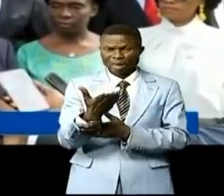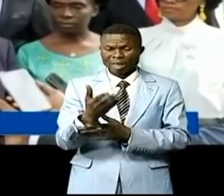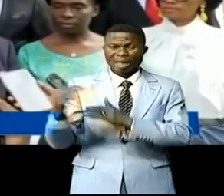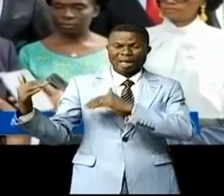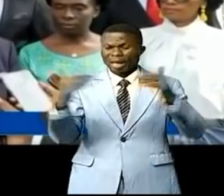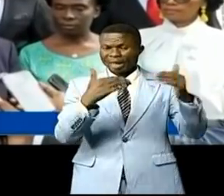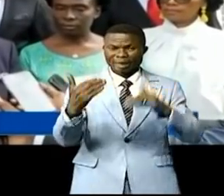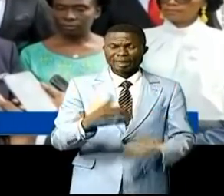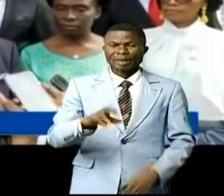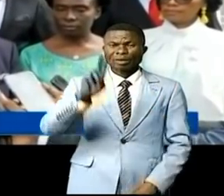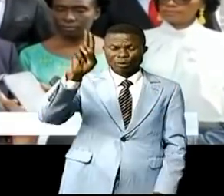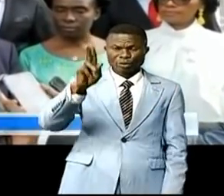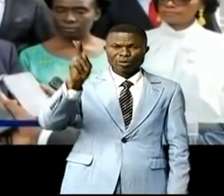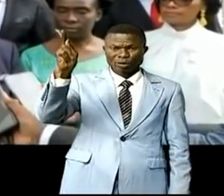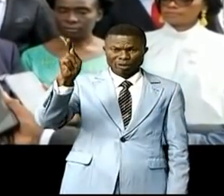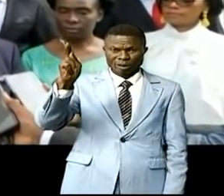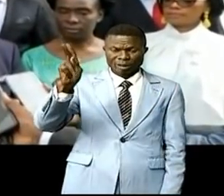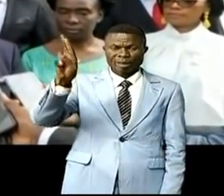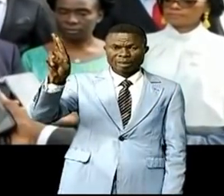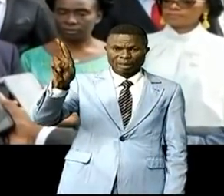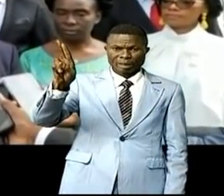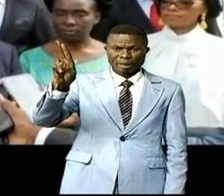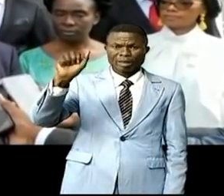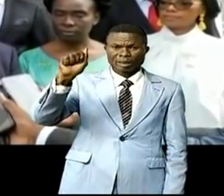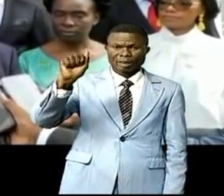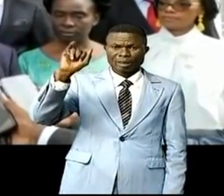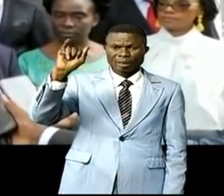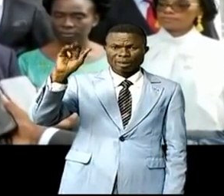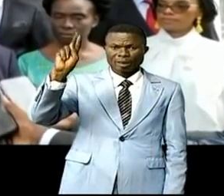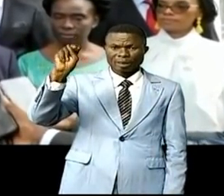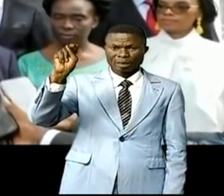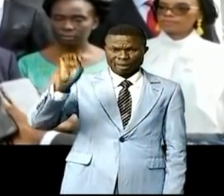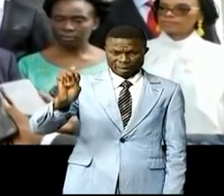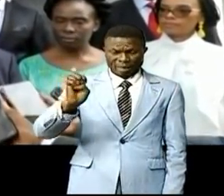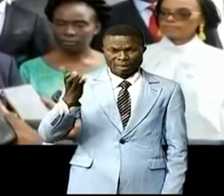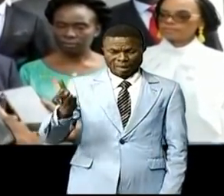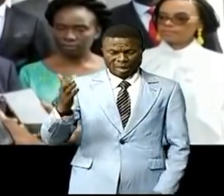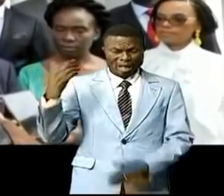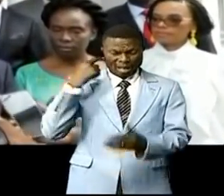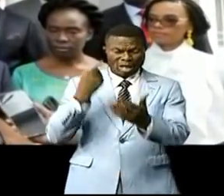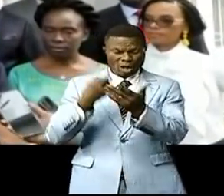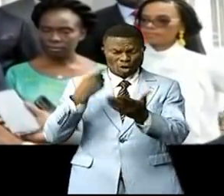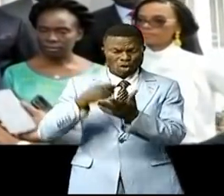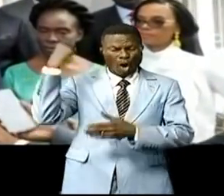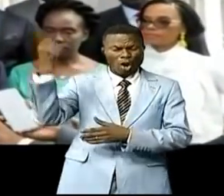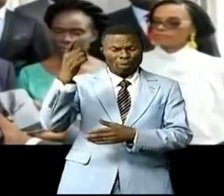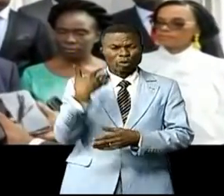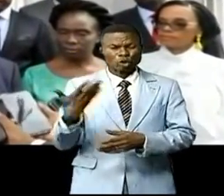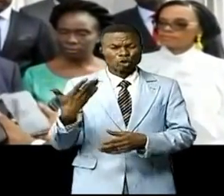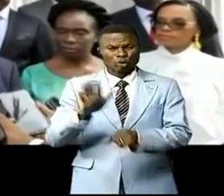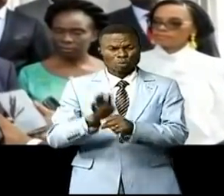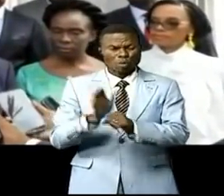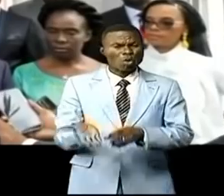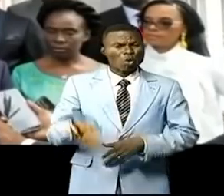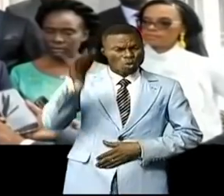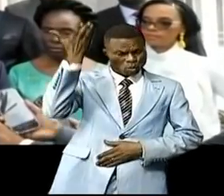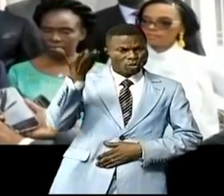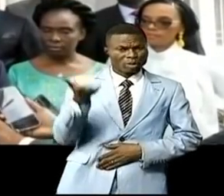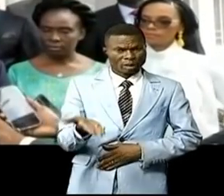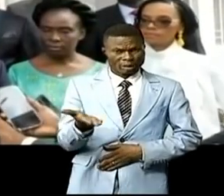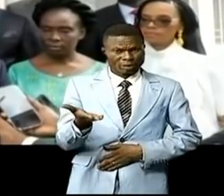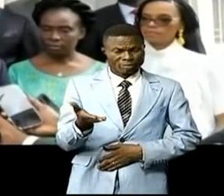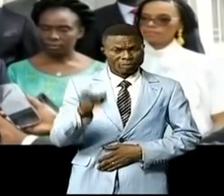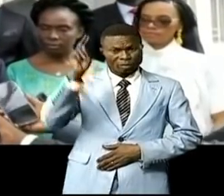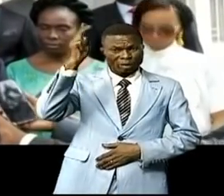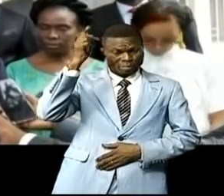d'Ukraine et la crise Covid qui fait qu'il y a une pression qui a été constatée à travers le monde sur les prix. Et donc le Premier ministre a